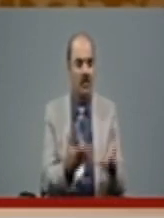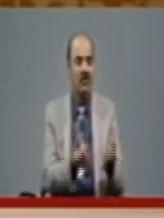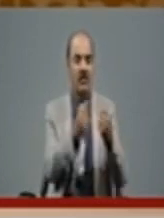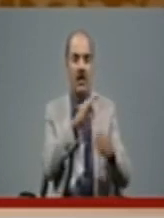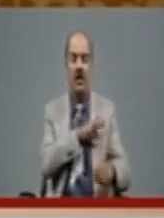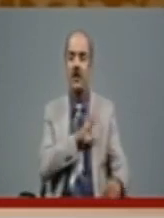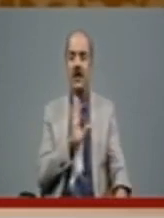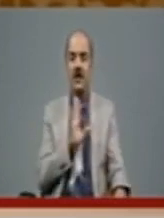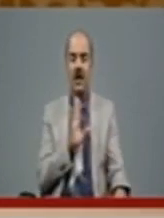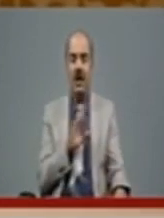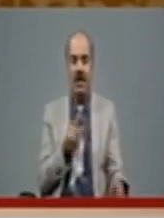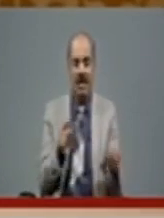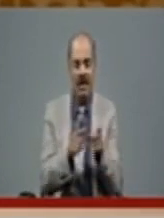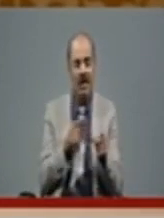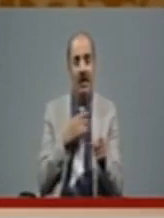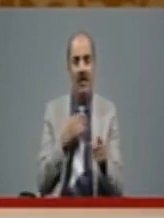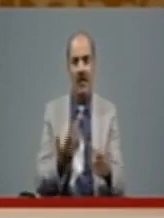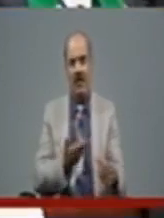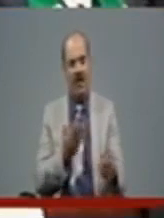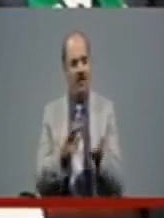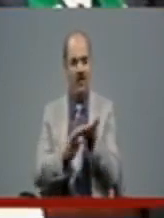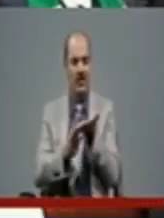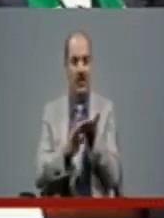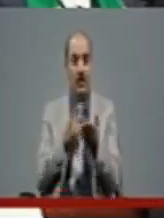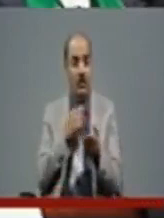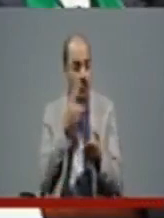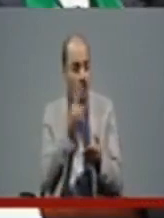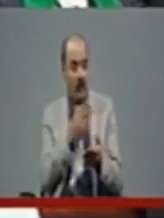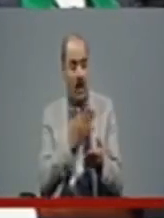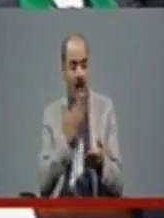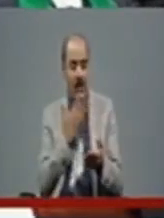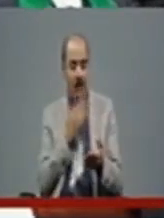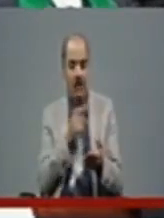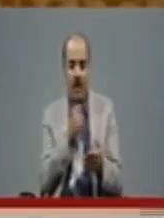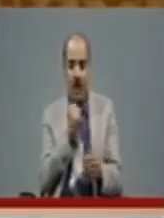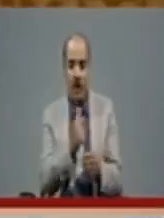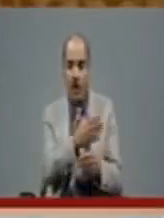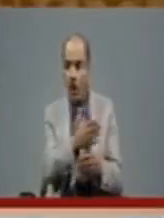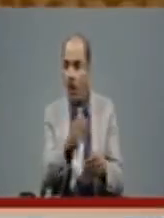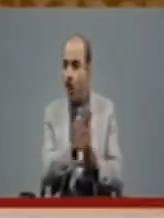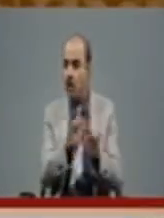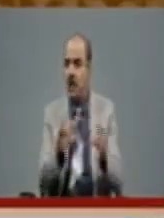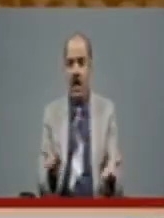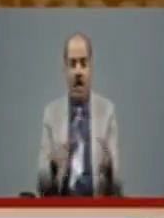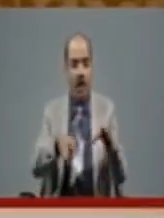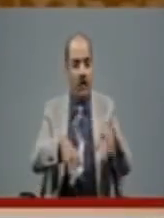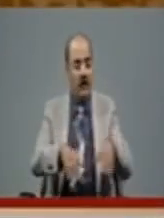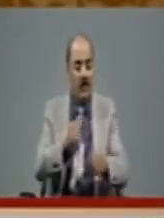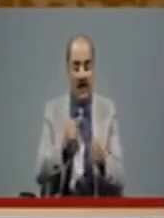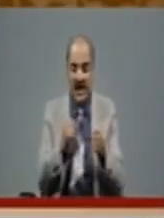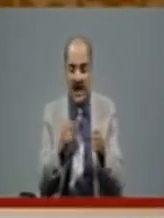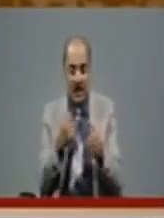مش لأن احنا في أفريقيا زي ما انتوا شايفين القدرات موجودة والإمكانيات موجودة، ولكن